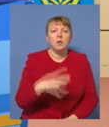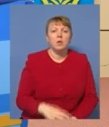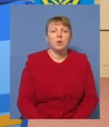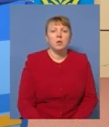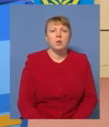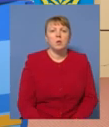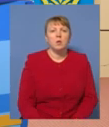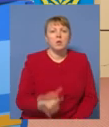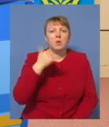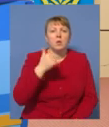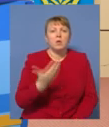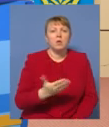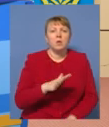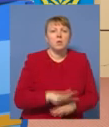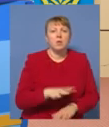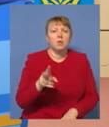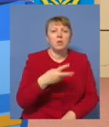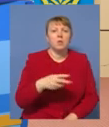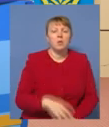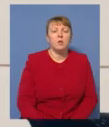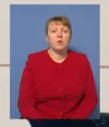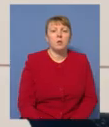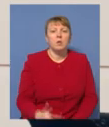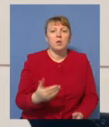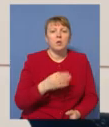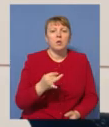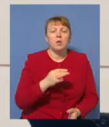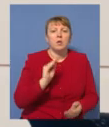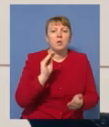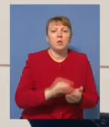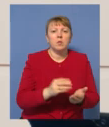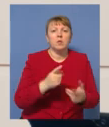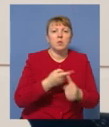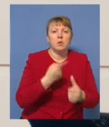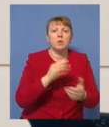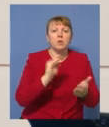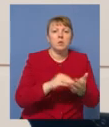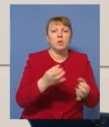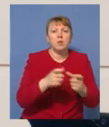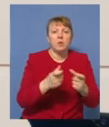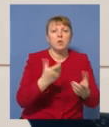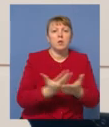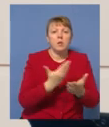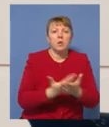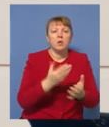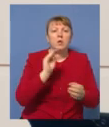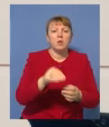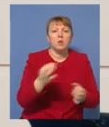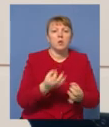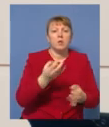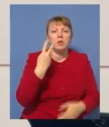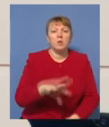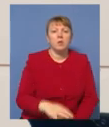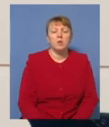словам, случае, что вам звонят с банка. Не нужно предоставлять этим мошенникам свои персональные данные. Карточный счет, свои данные.